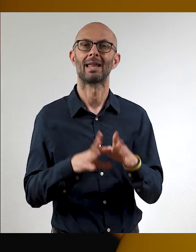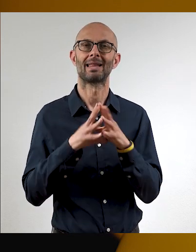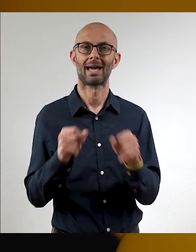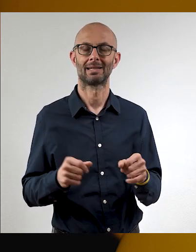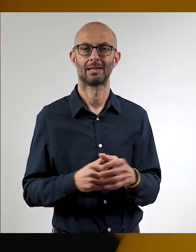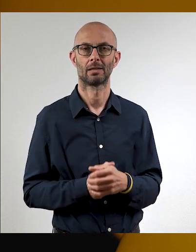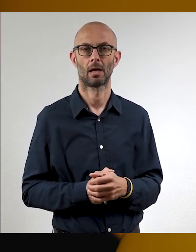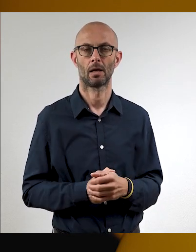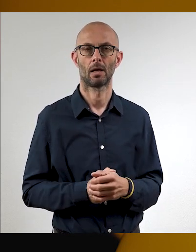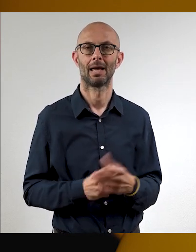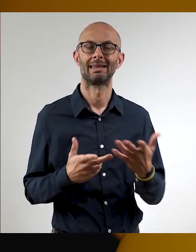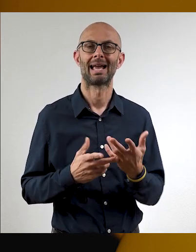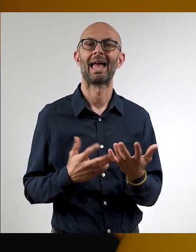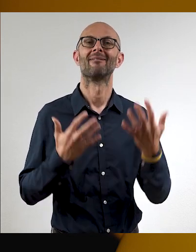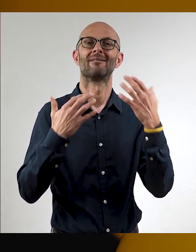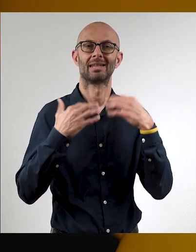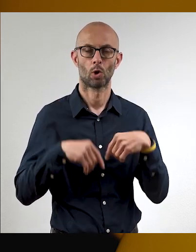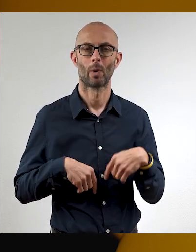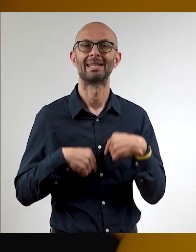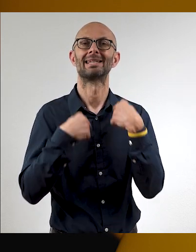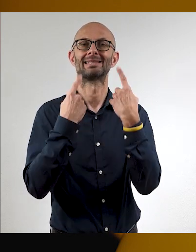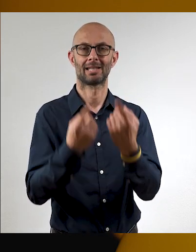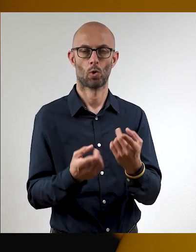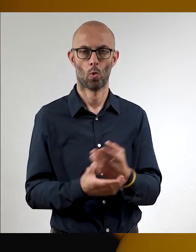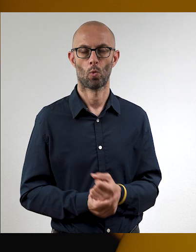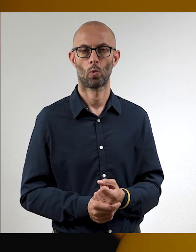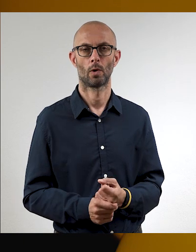Naredite nekaj vdihov in izdihov.